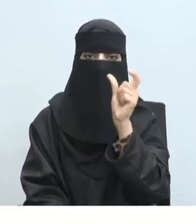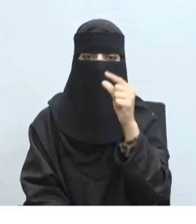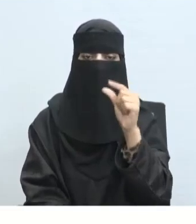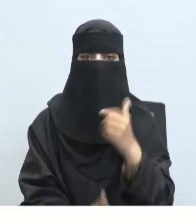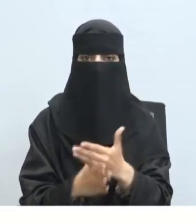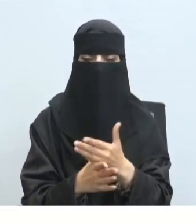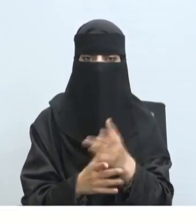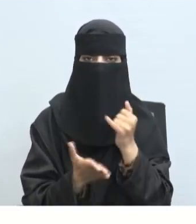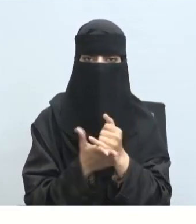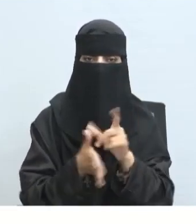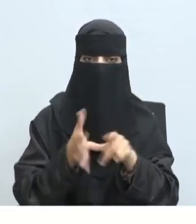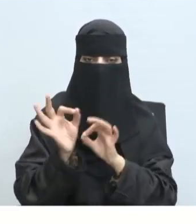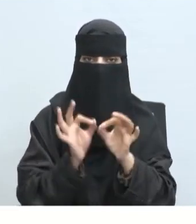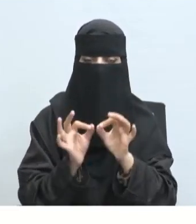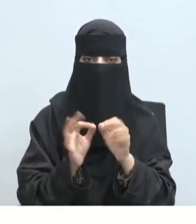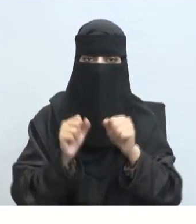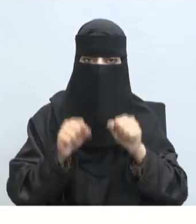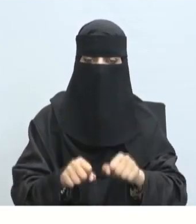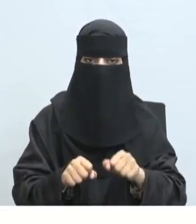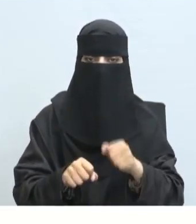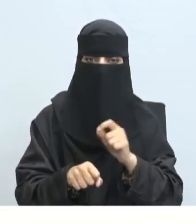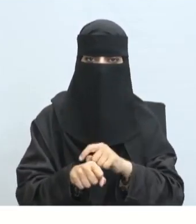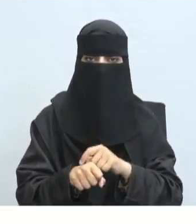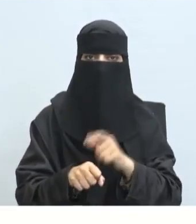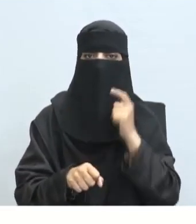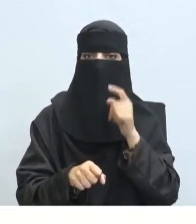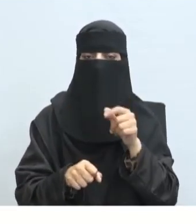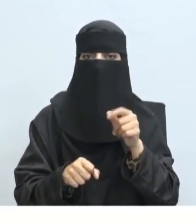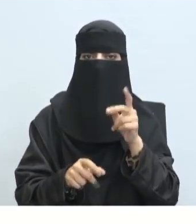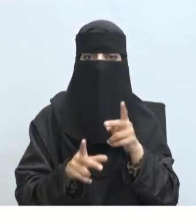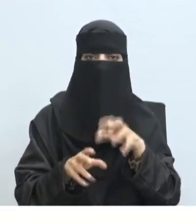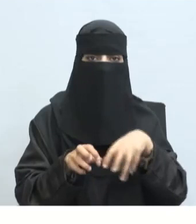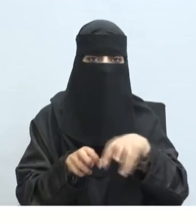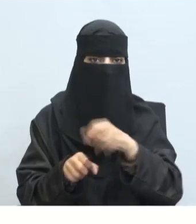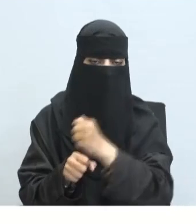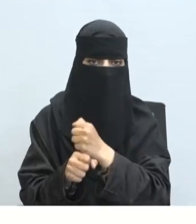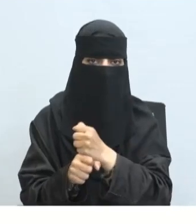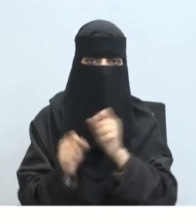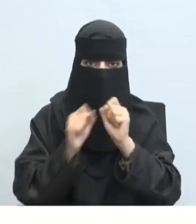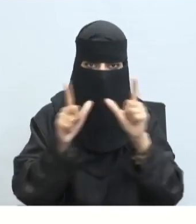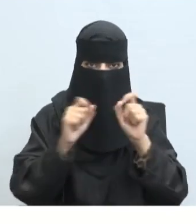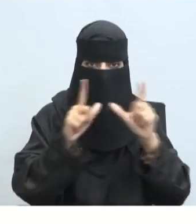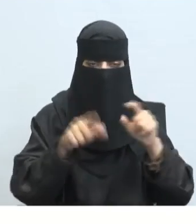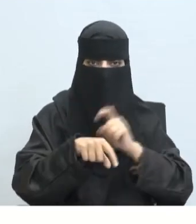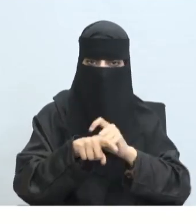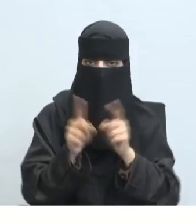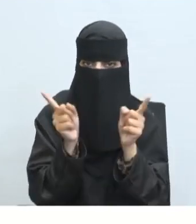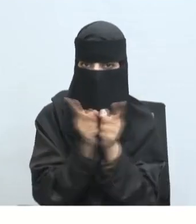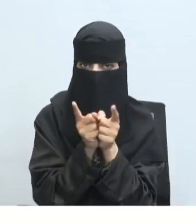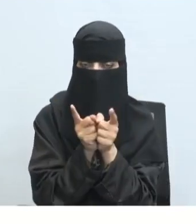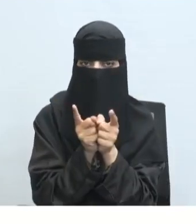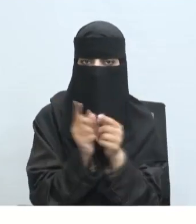استراتيجيه نستطيع من خلالها الاداره للفعاليه لان كل مهمه ستوضح من خلال اطار زمني